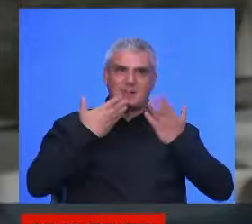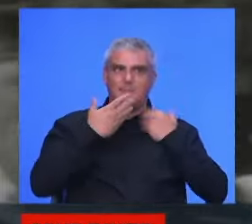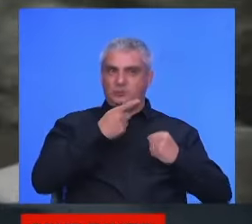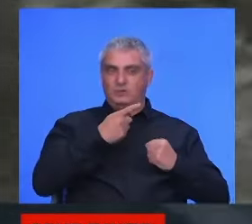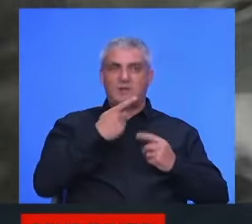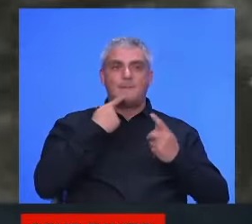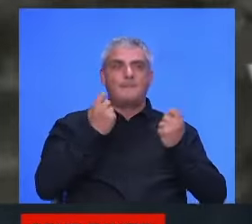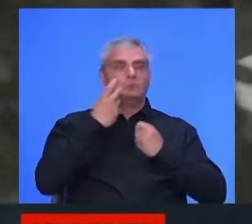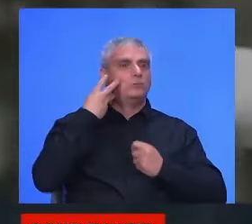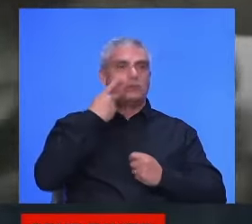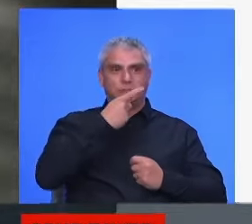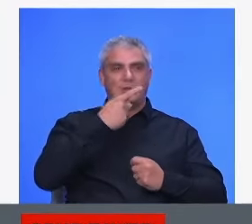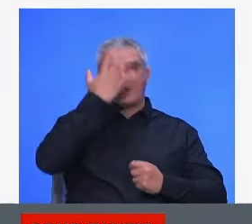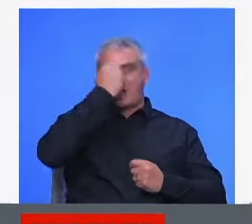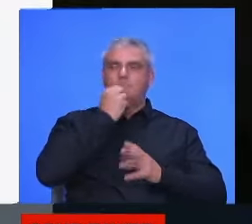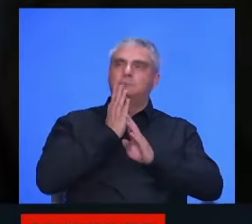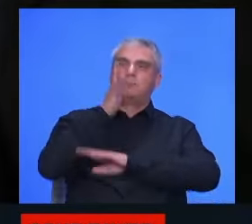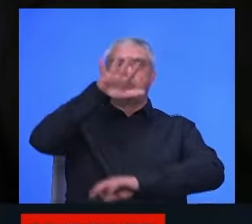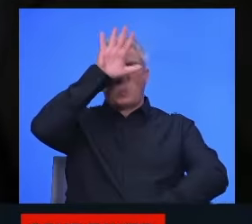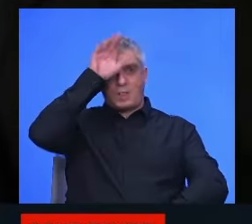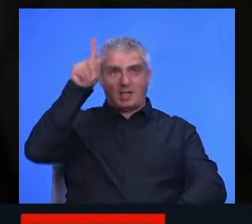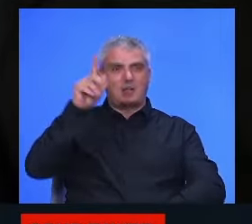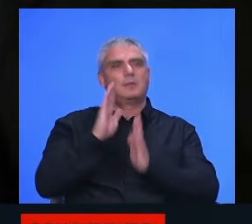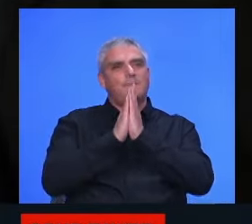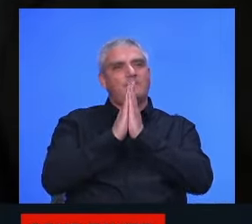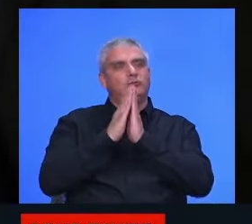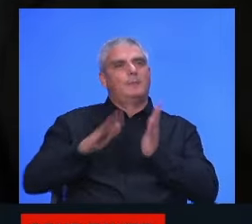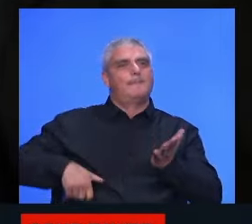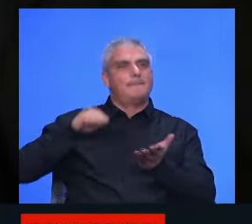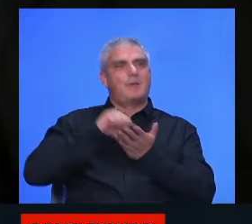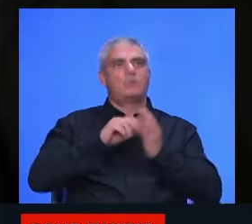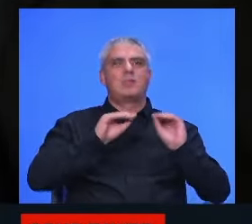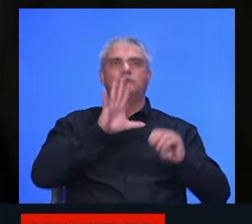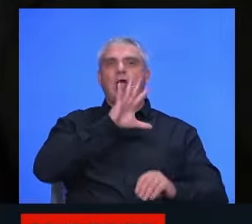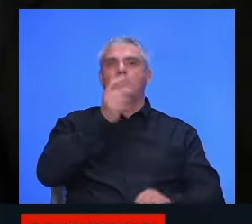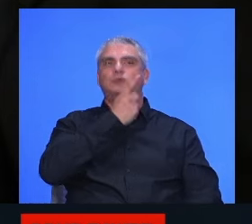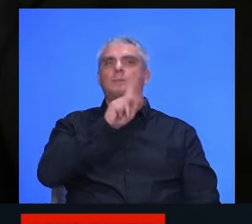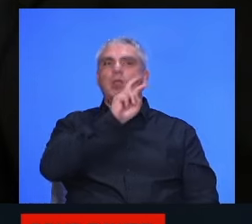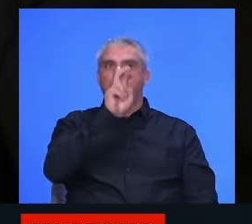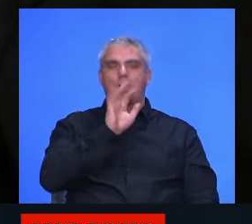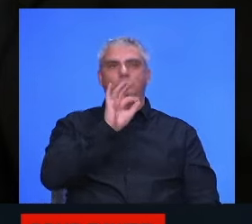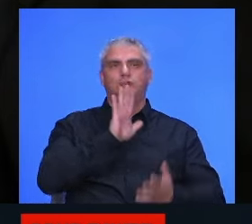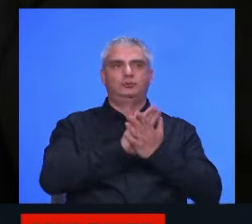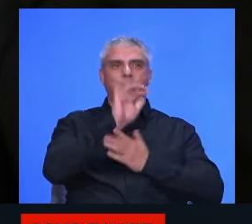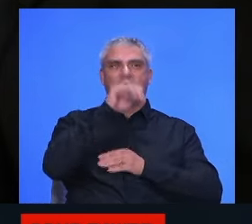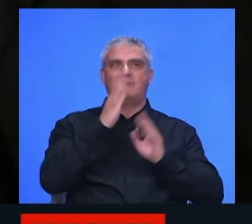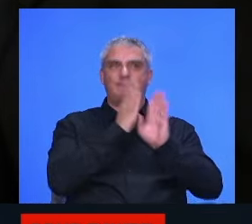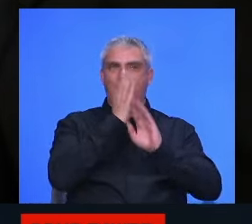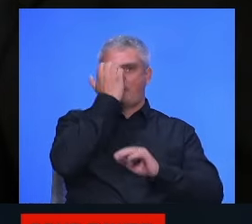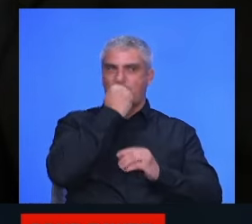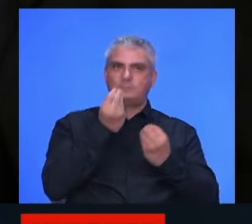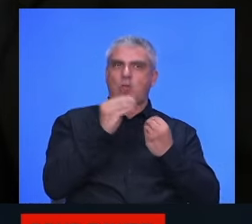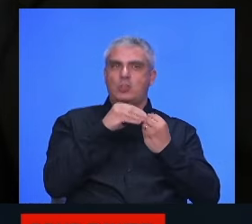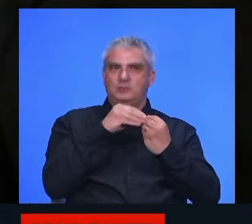פי פרסום בוושינגטון פוסט, בחמאס פנו לאיראן, מבקשים מכם מימון והכשרה של 500 מיליון דולר בעבור 12 אלף מחבלי חמאס